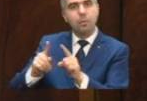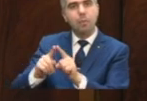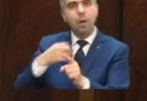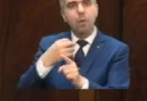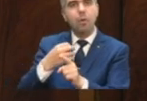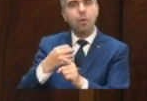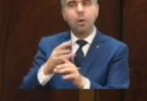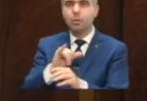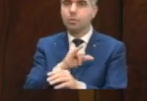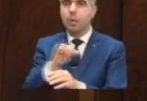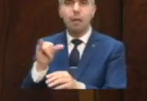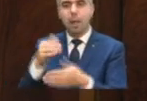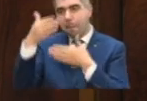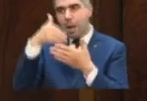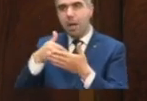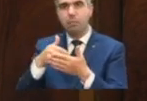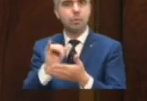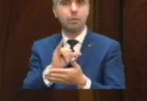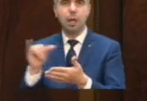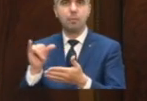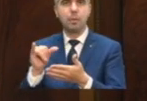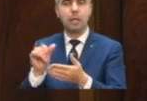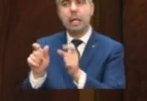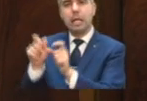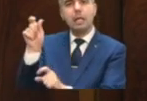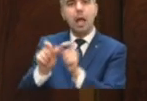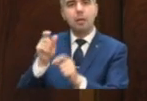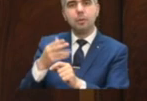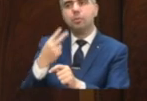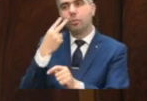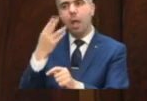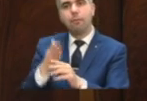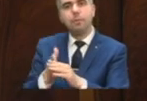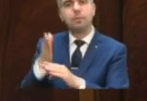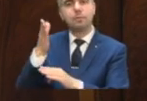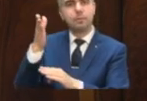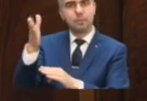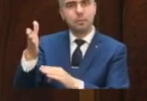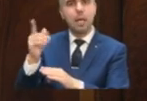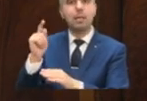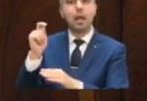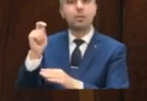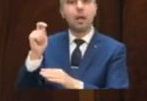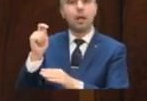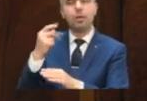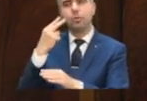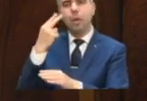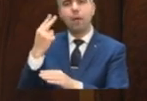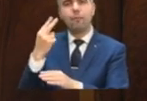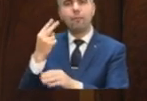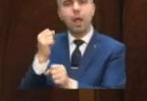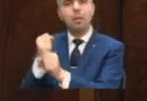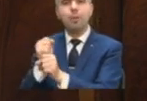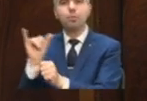كنقول هادشي ما كاينش عندنا في بلادنا. مشاو شي ناس صيفطوهم يشوفوا مشاو لطنجة قلت لهم سيروا شوفوا هادشي اللي تيدار في